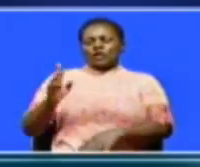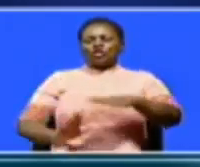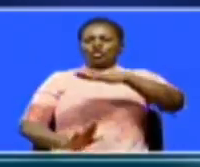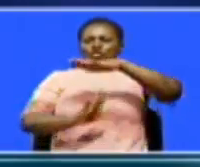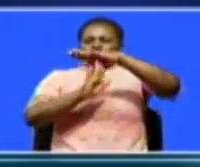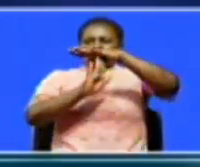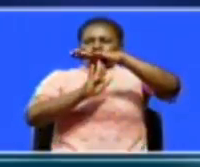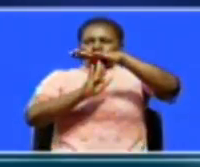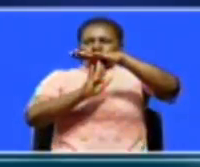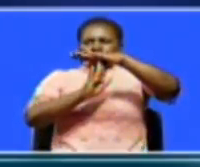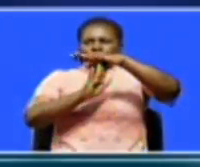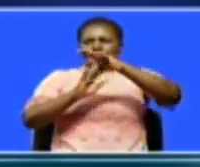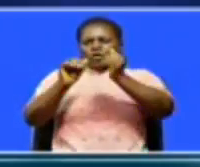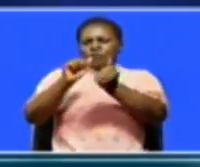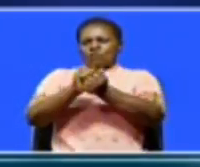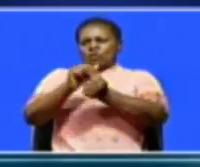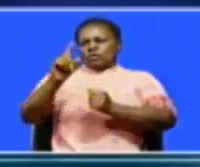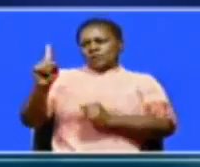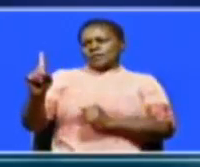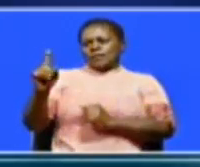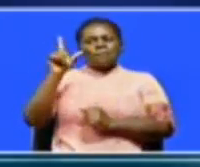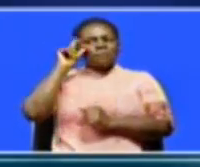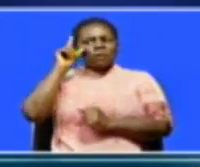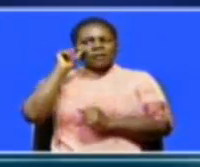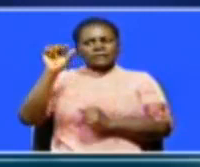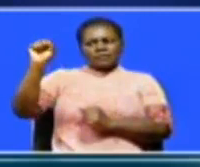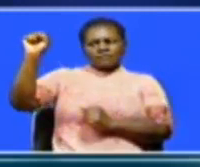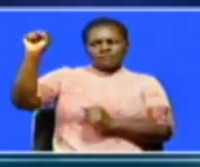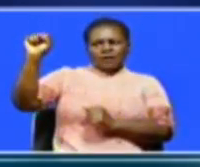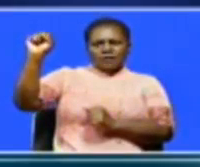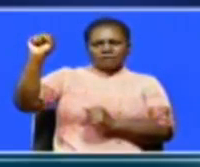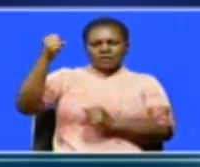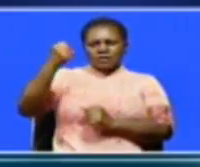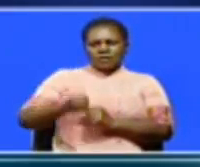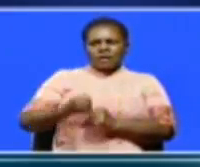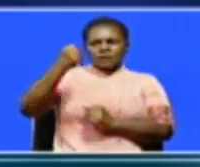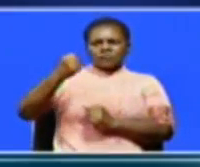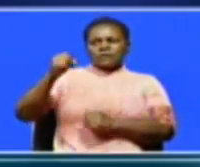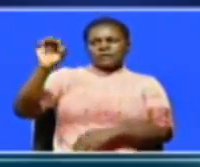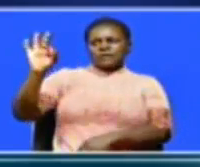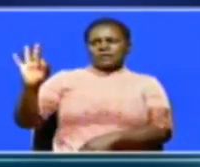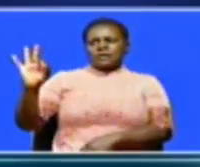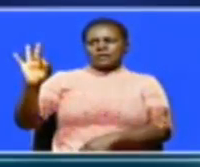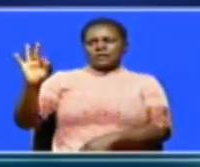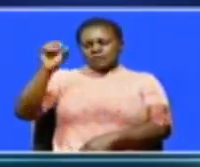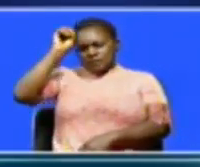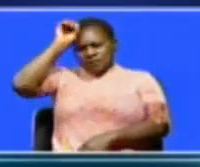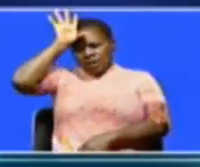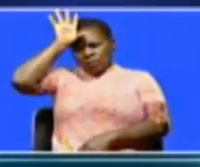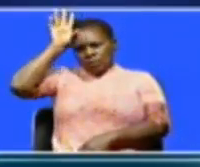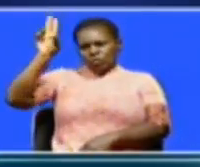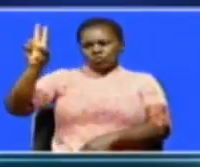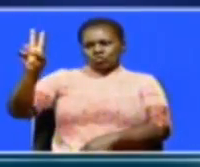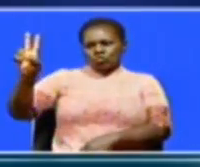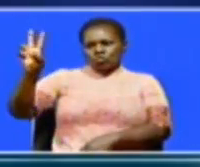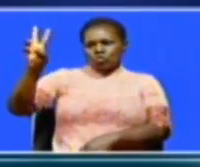ya jedwali na visa 11. Mombasa visa 5, Kajiado visa 3, Kiambu 2